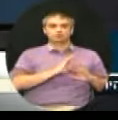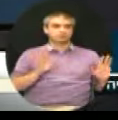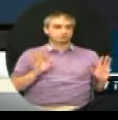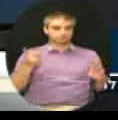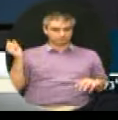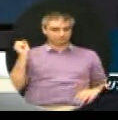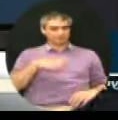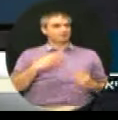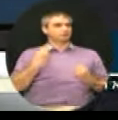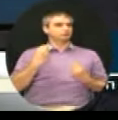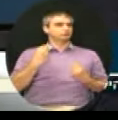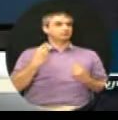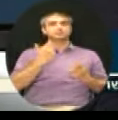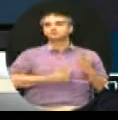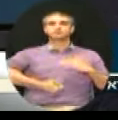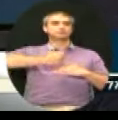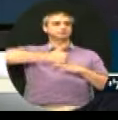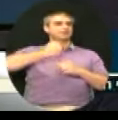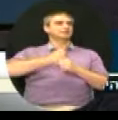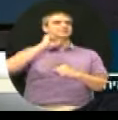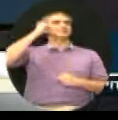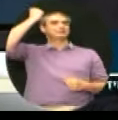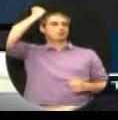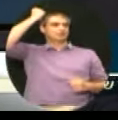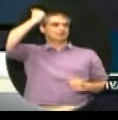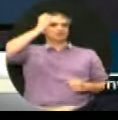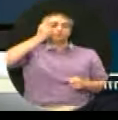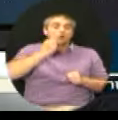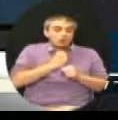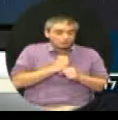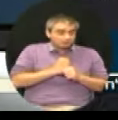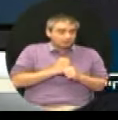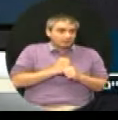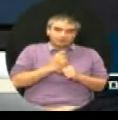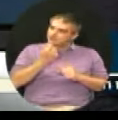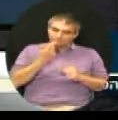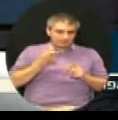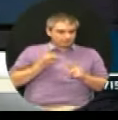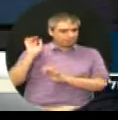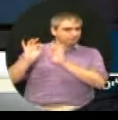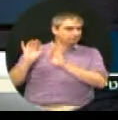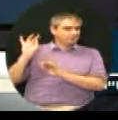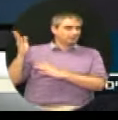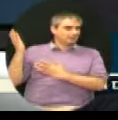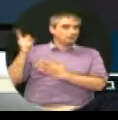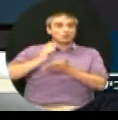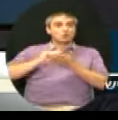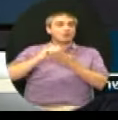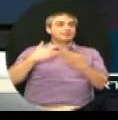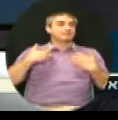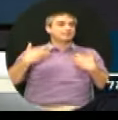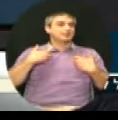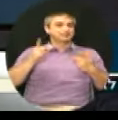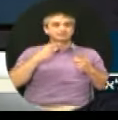הנה בא מישהו מצמרת העשייה הציונית ועושה מעשה כמעט חתרני. הוא כותב